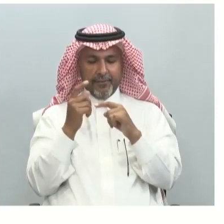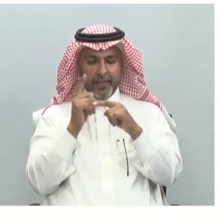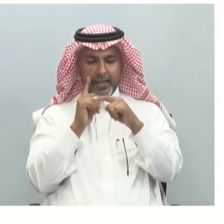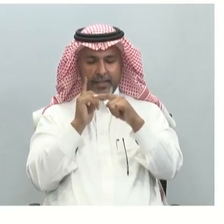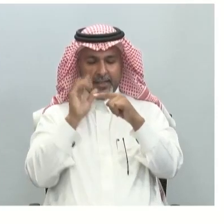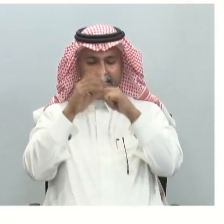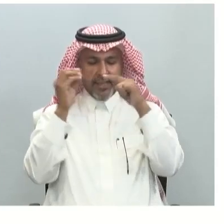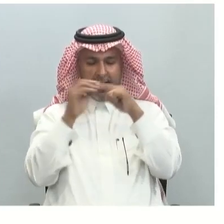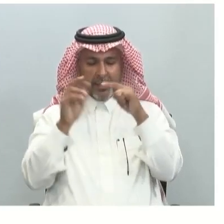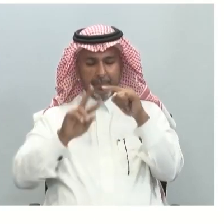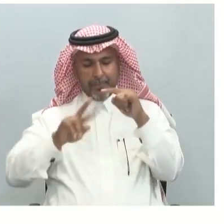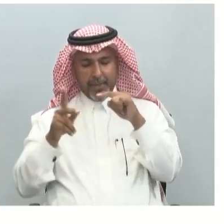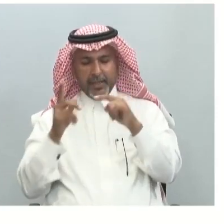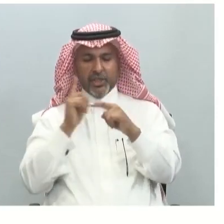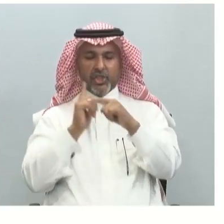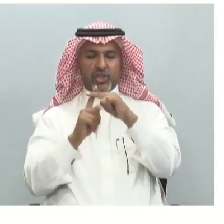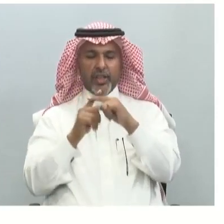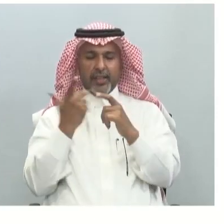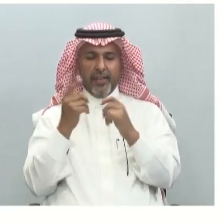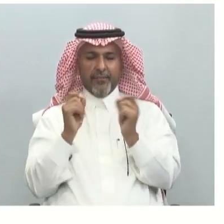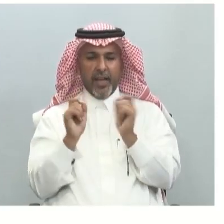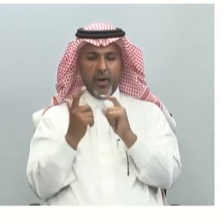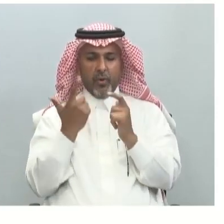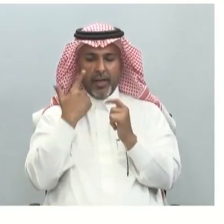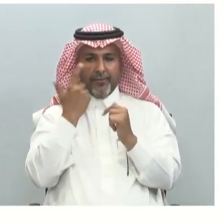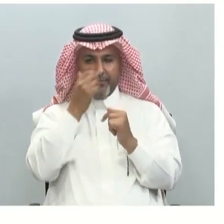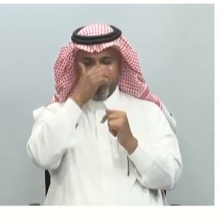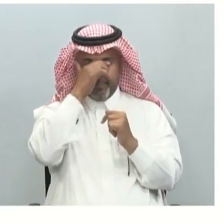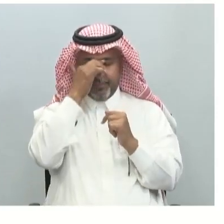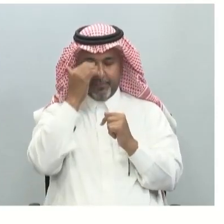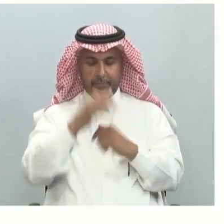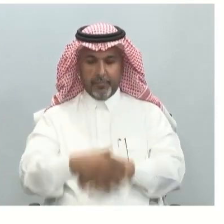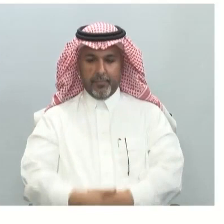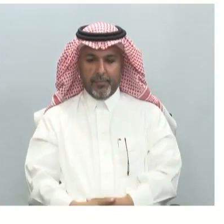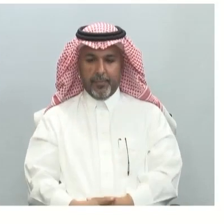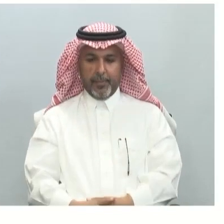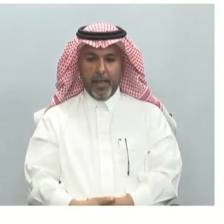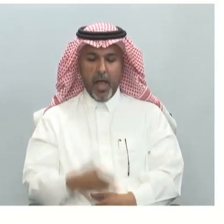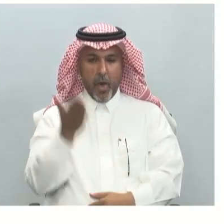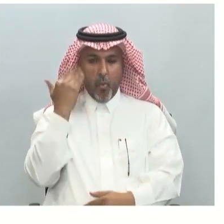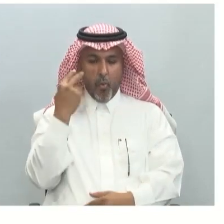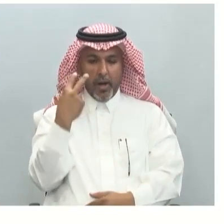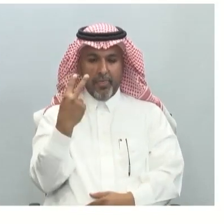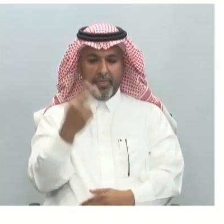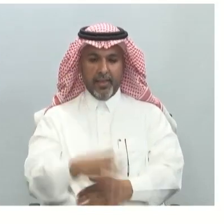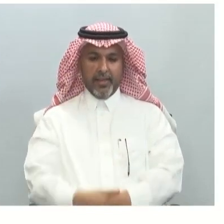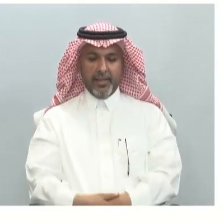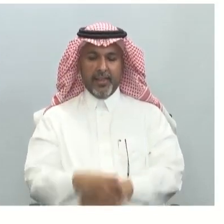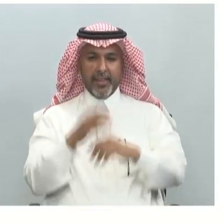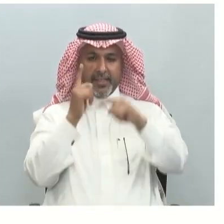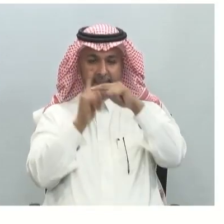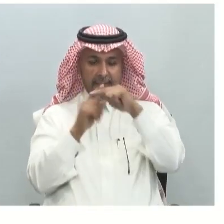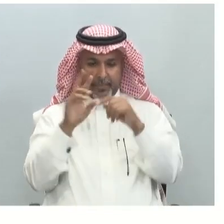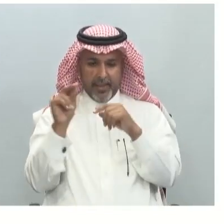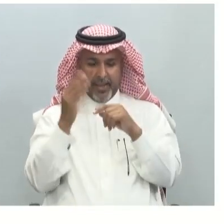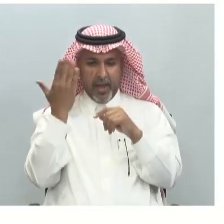جمع المعكوس يعني لو قلنا مثلا اثنين في المرحله الابتدائيه والمرحله المتوسطه مثلا زائد